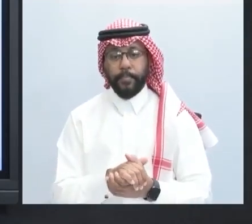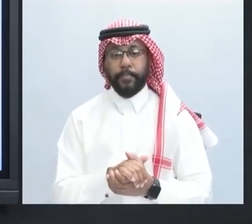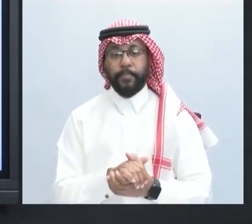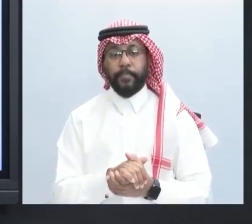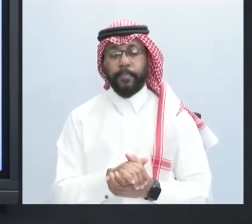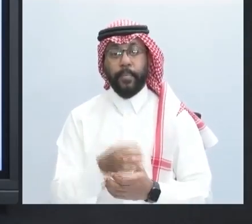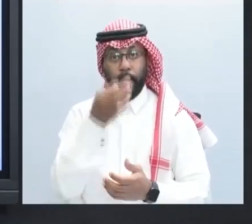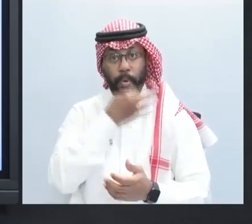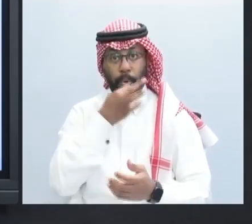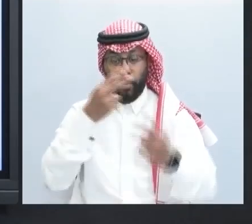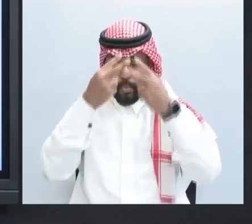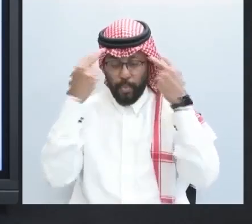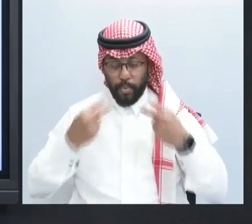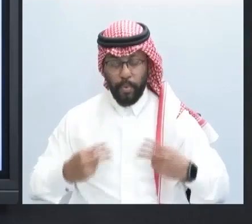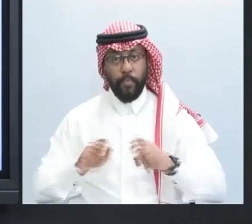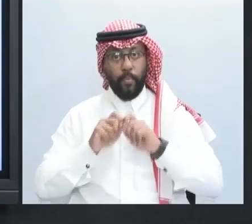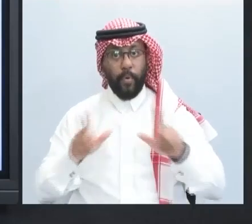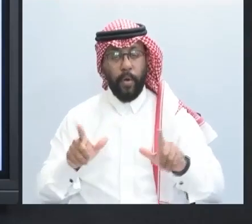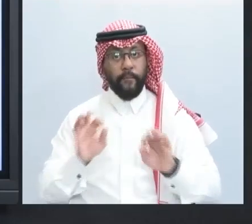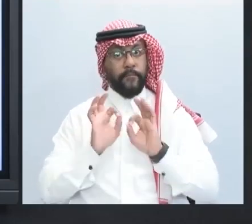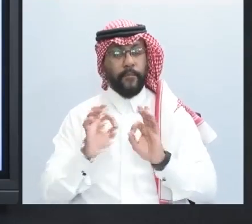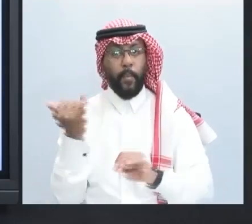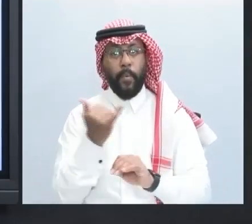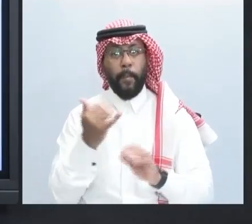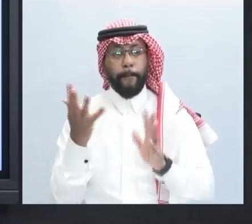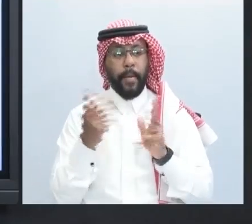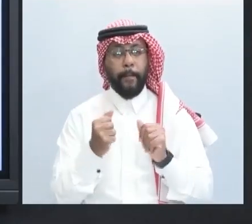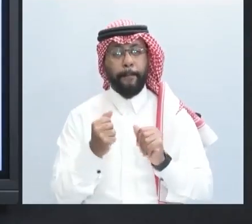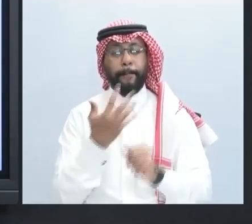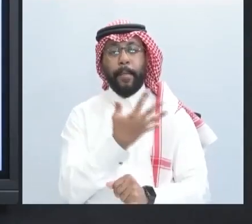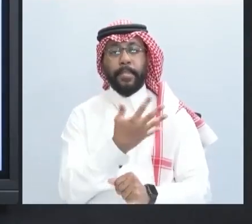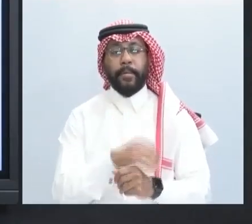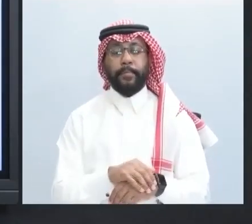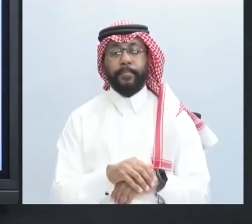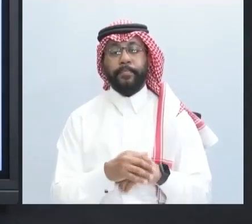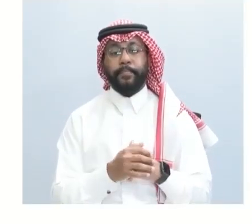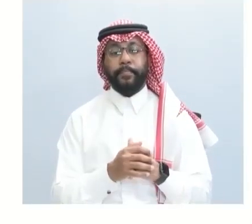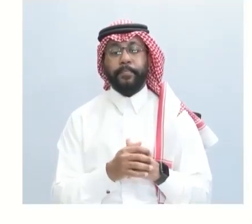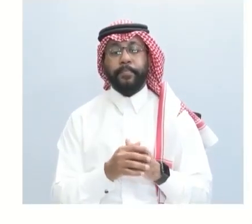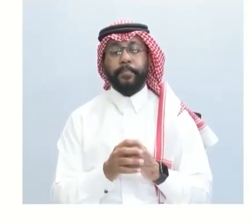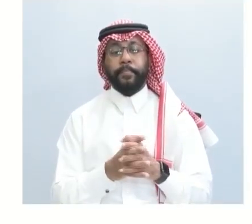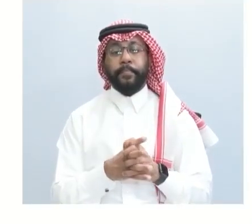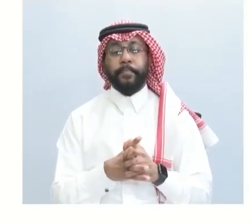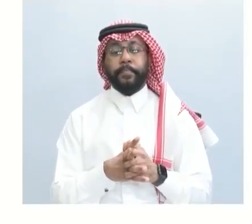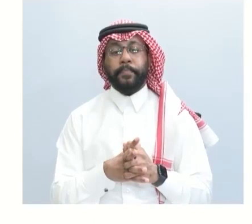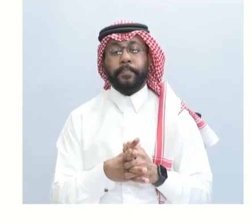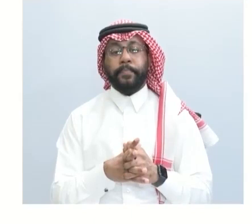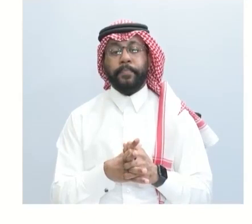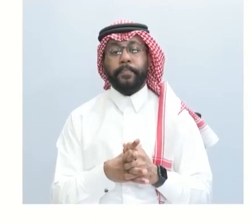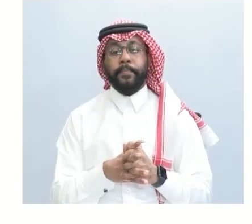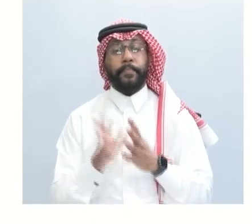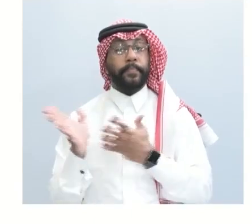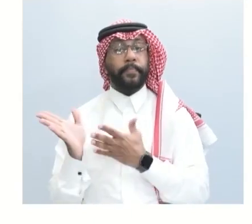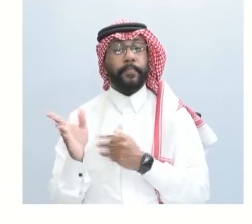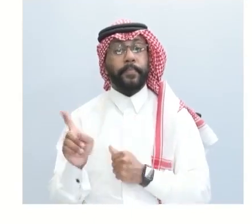واستخدام لغه الجسد والاتصال البصري وستضع ايضا لها درجه من من خمسه جميل